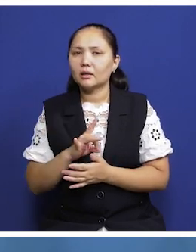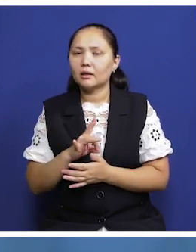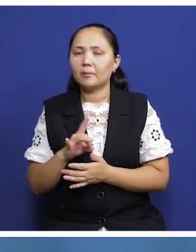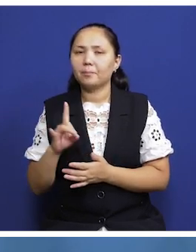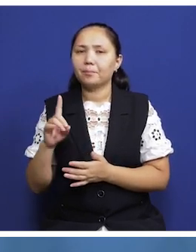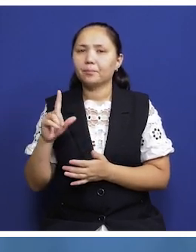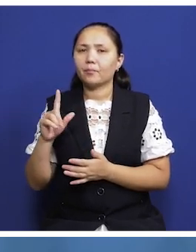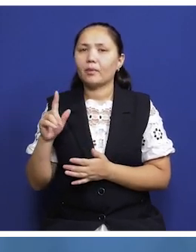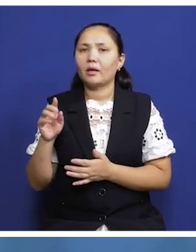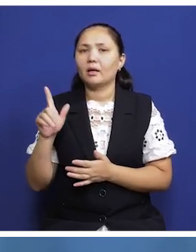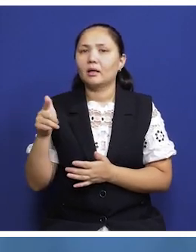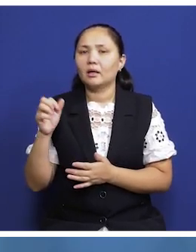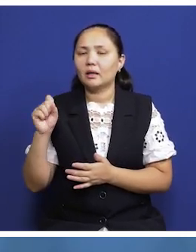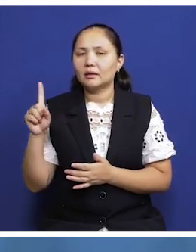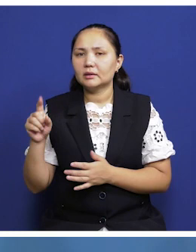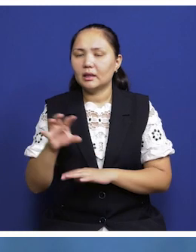елді мекенге